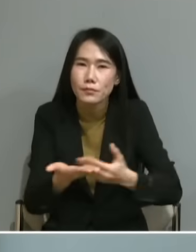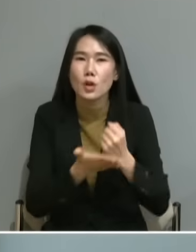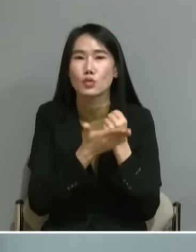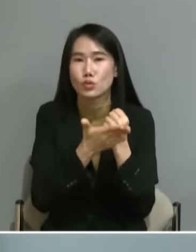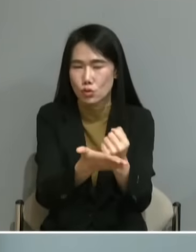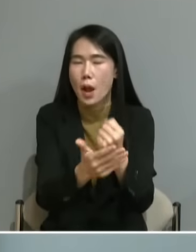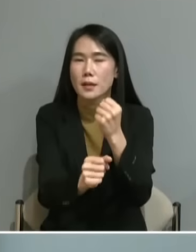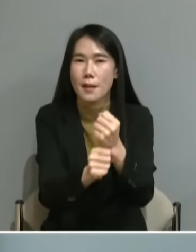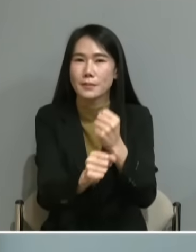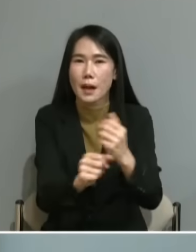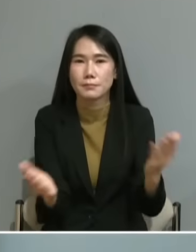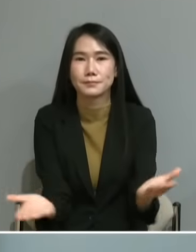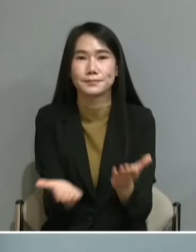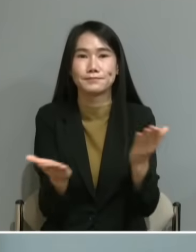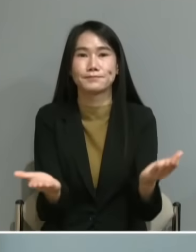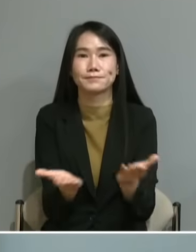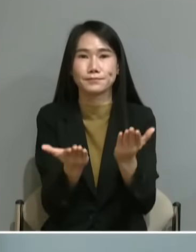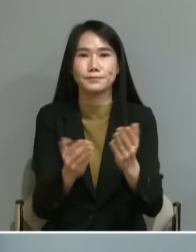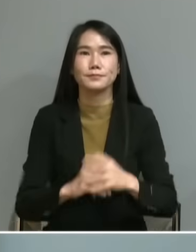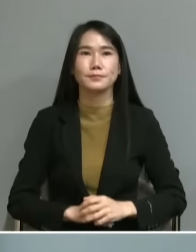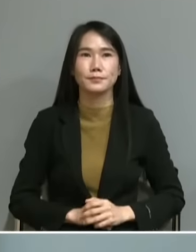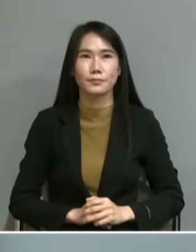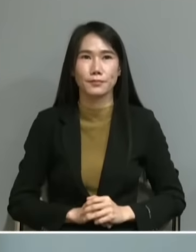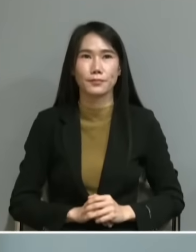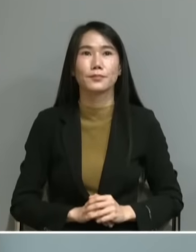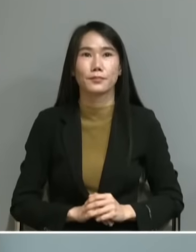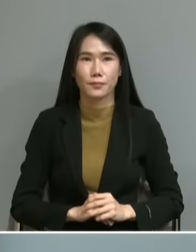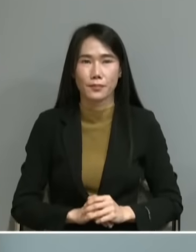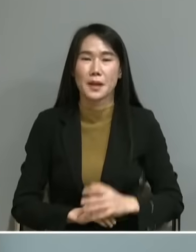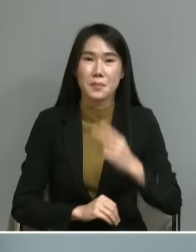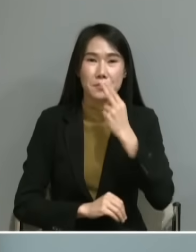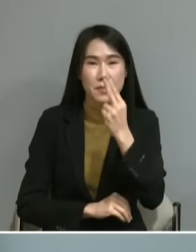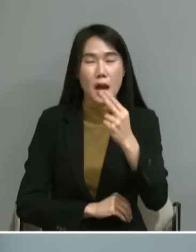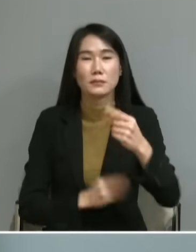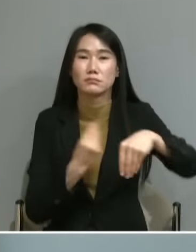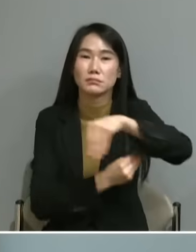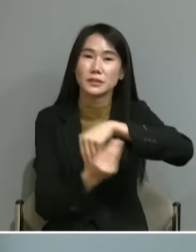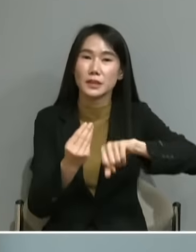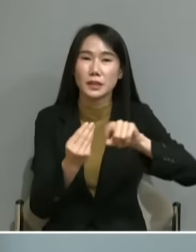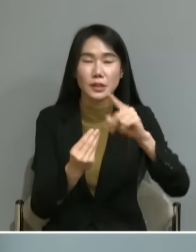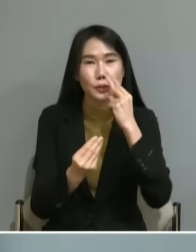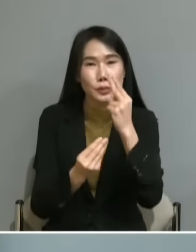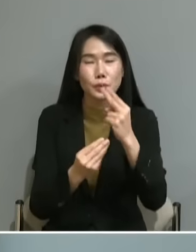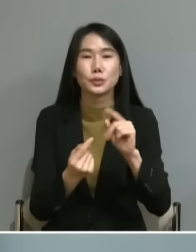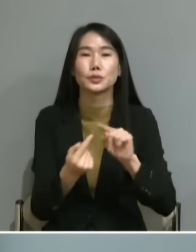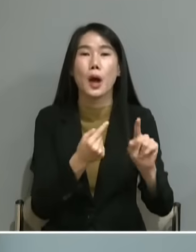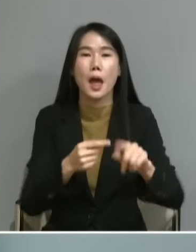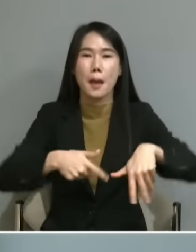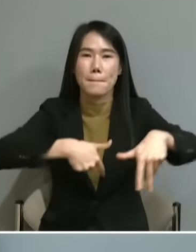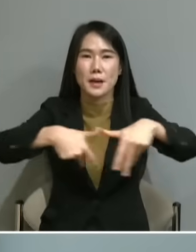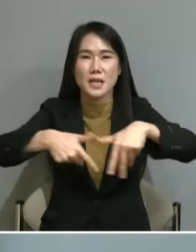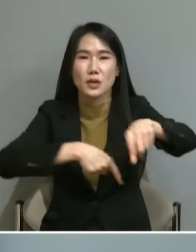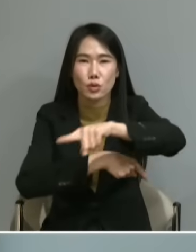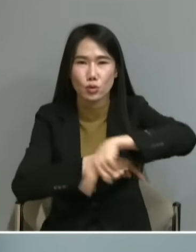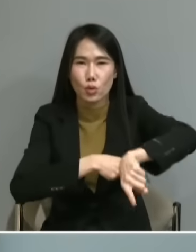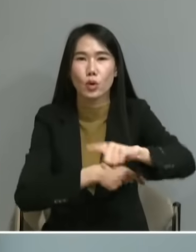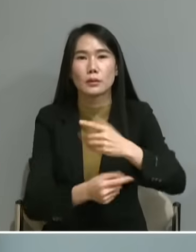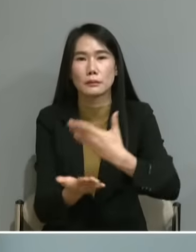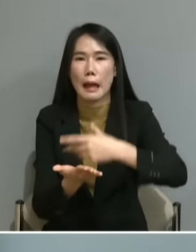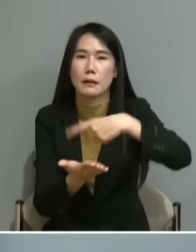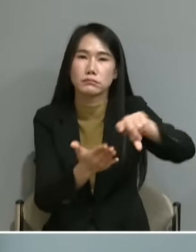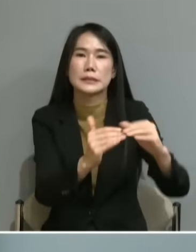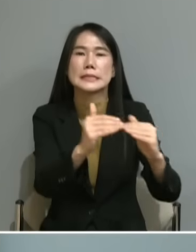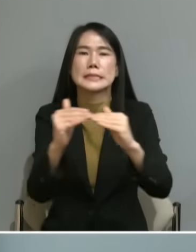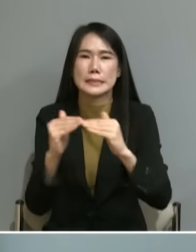นโยบายหลักของเรานะครับซึ่งนโยบายนี้เป็นการกระตุ้นเศรษฐกิจโดยใช้ประชาชนเป็นเครื่องมือกลไกน